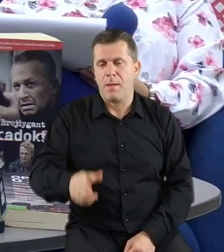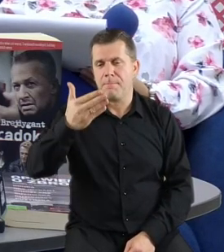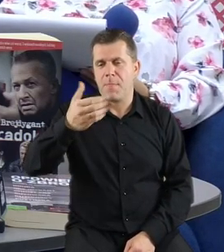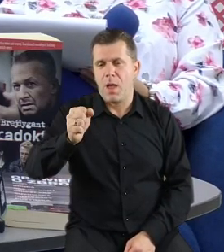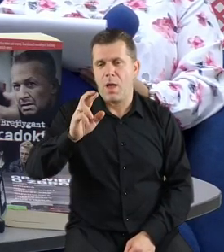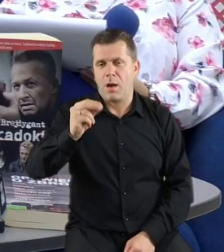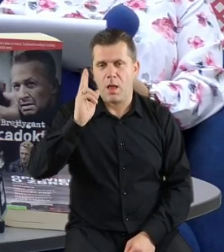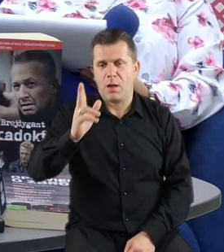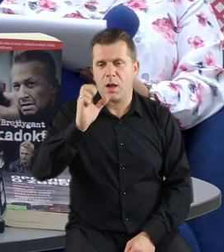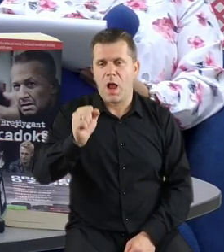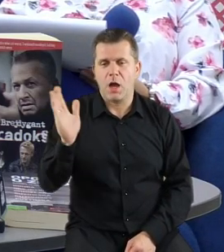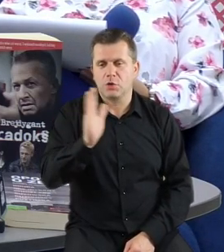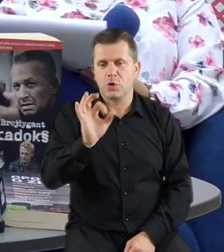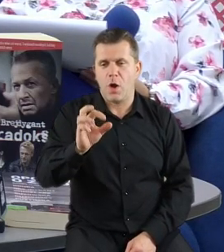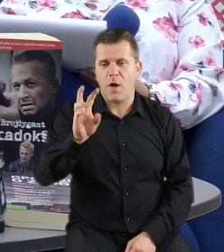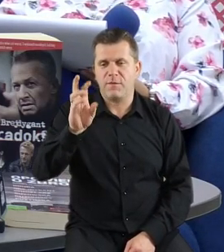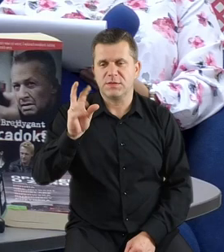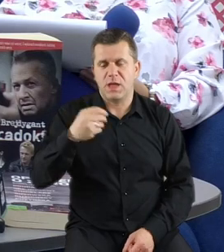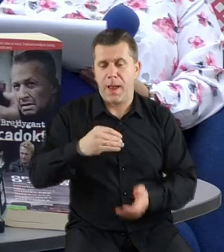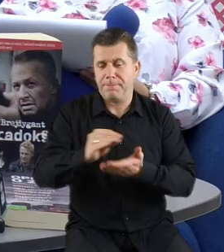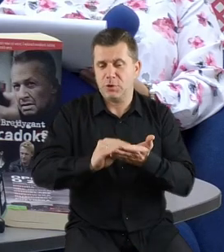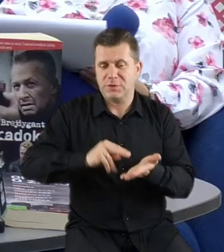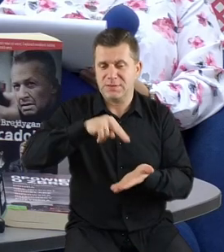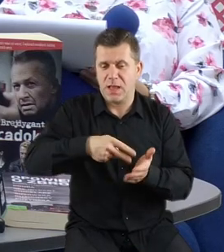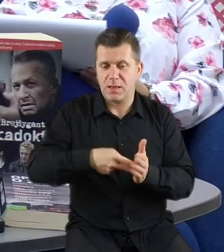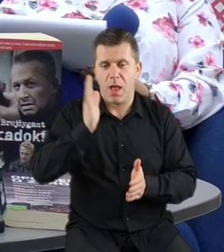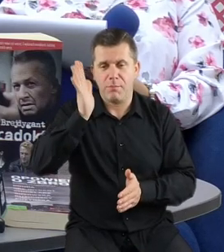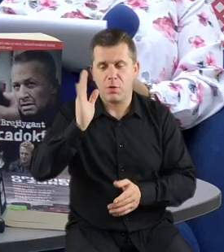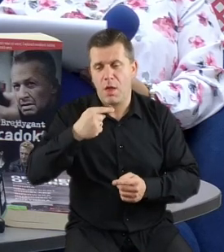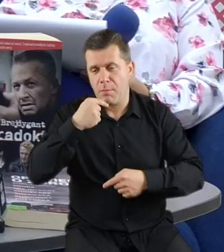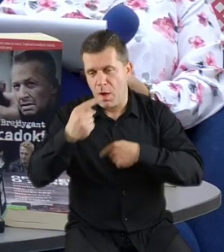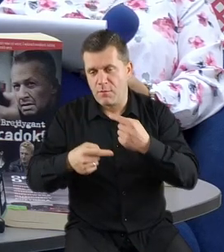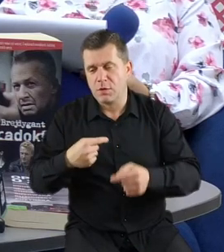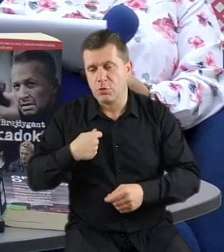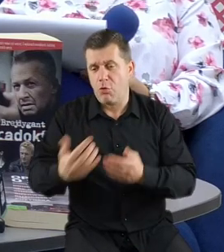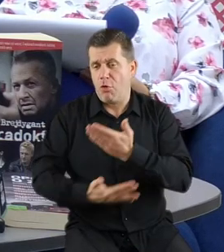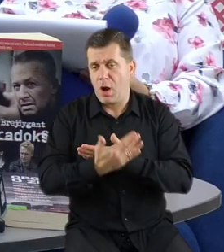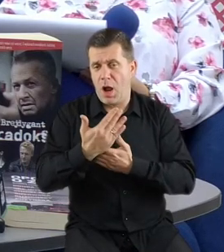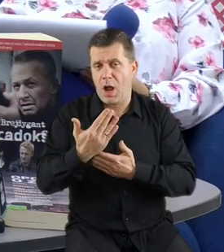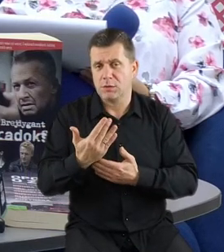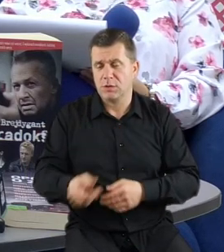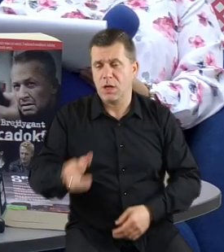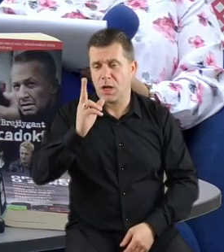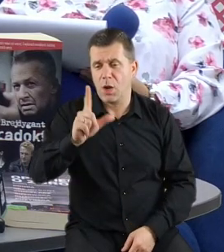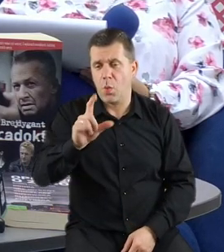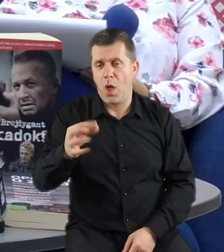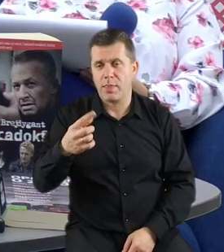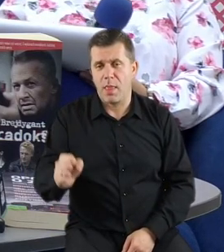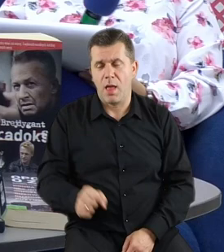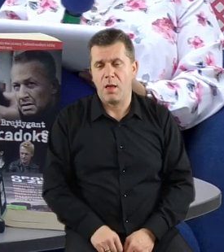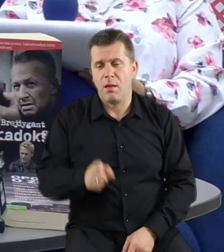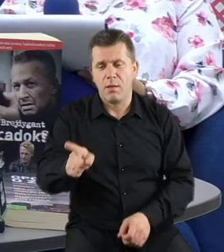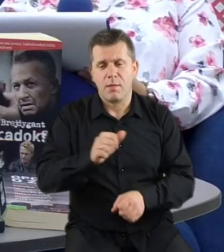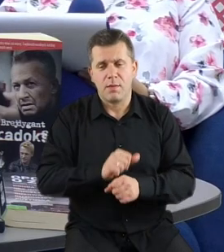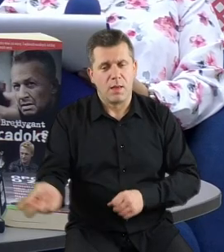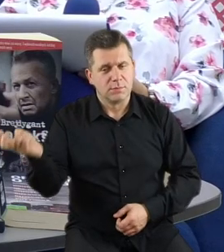Marka Kaszowskiego. I pisząc już scenariusz, później powieść, okazało się, że jakby kłoda